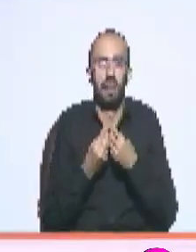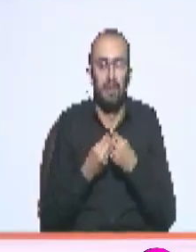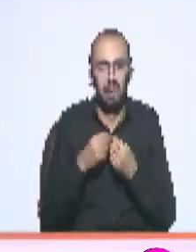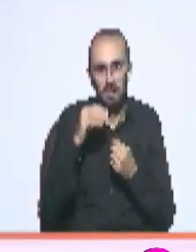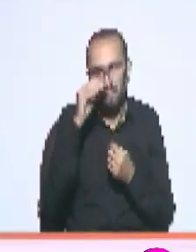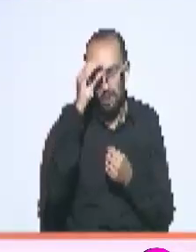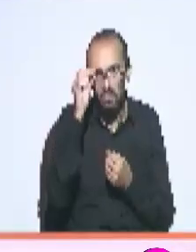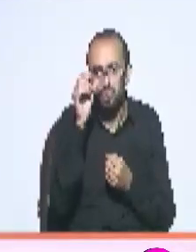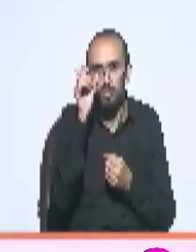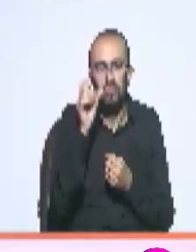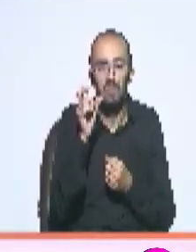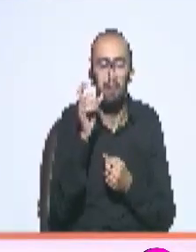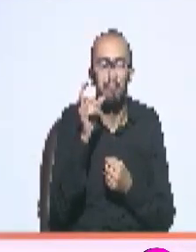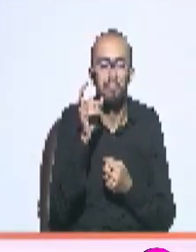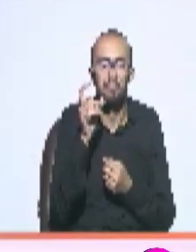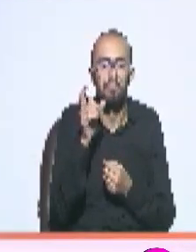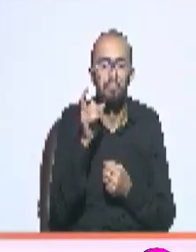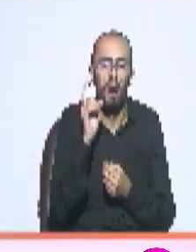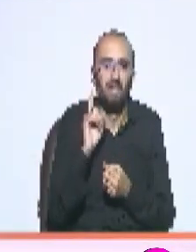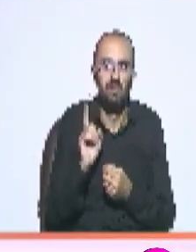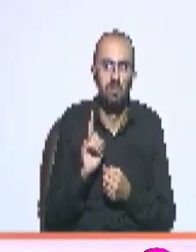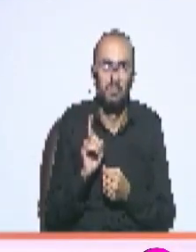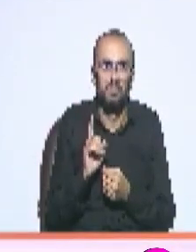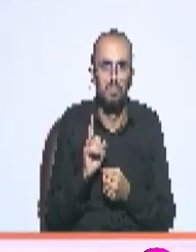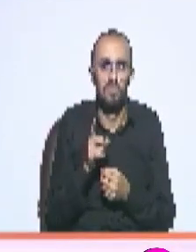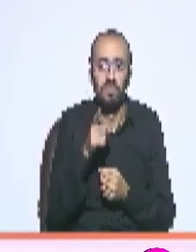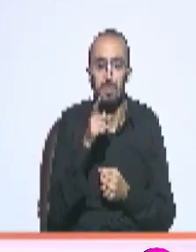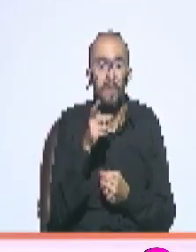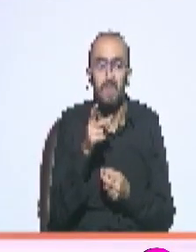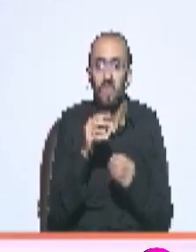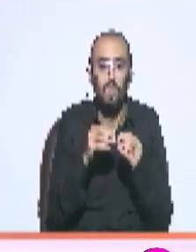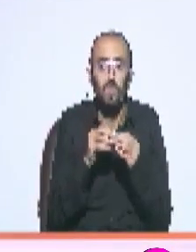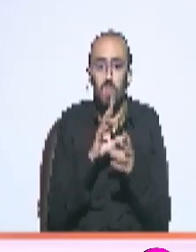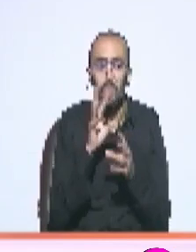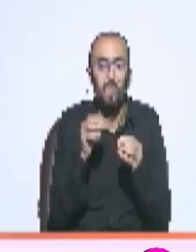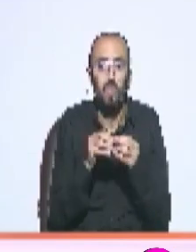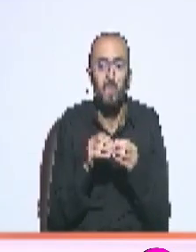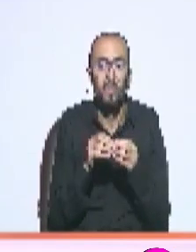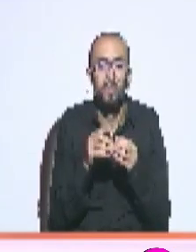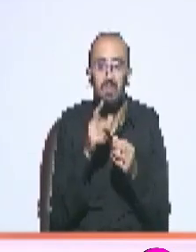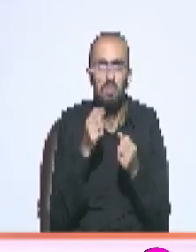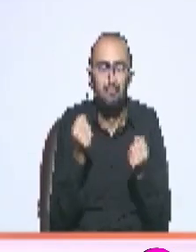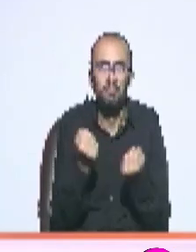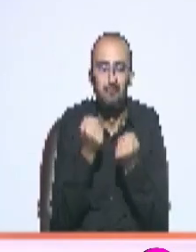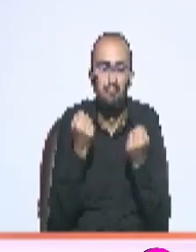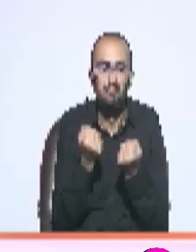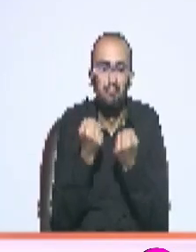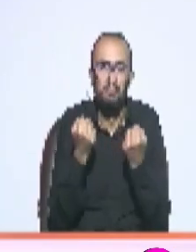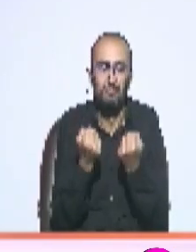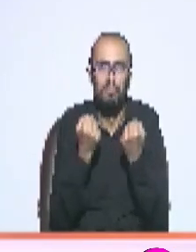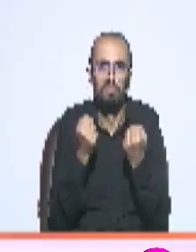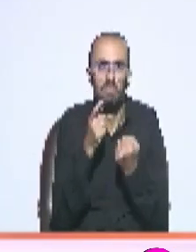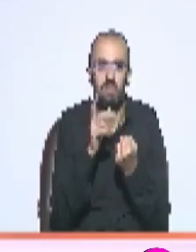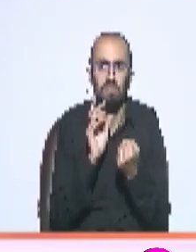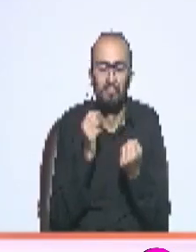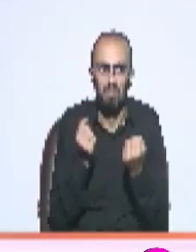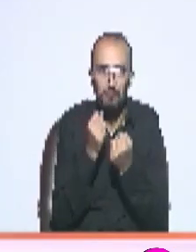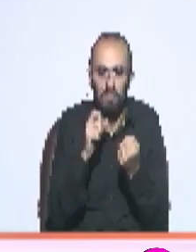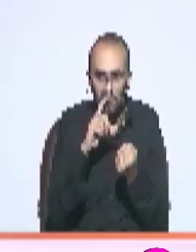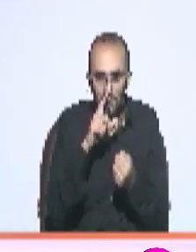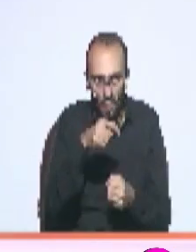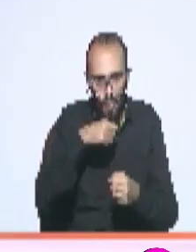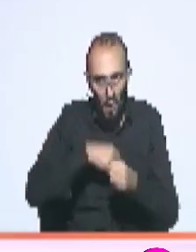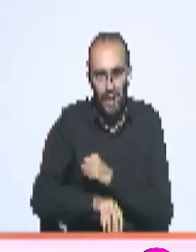عندوش الملكه دي دي ما بتجي دي كلها حاجات يعني اكواير يعني مكتسبه ما حدش